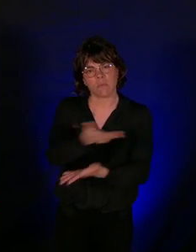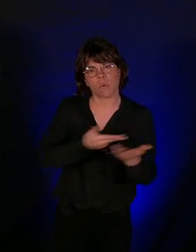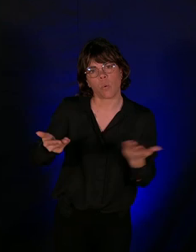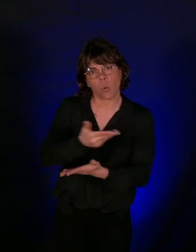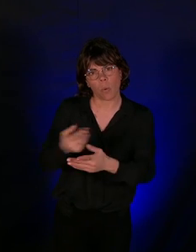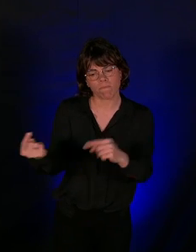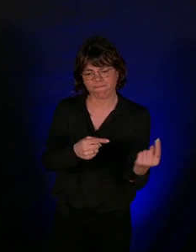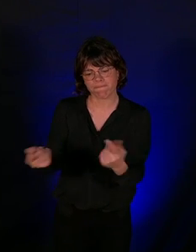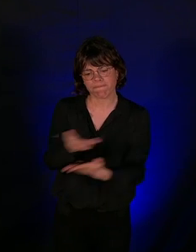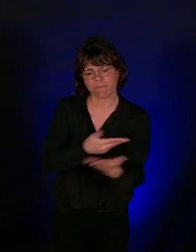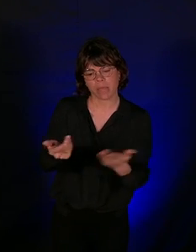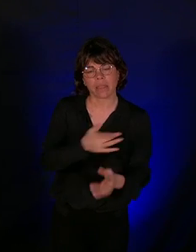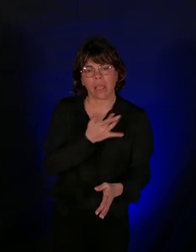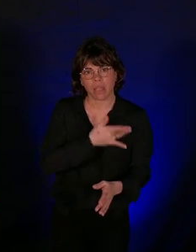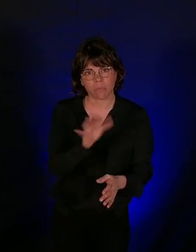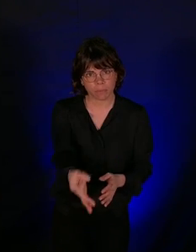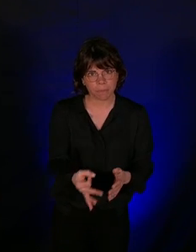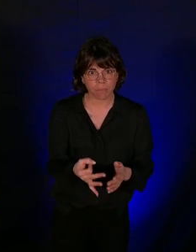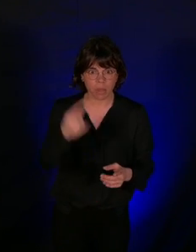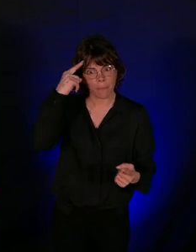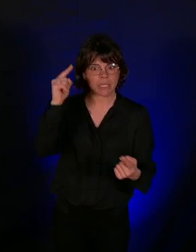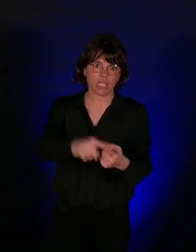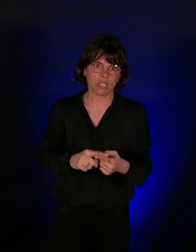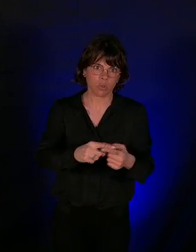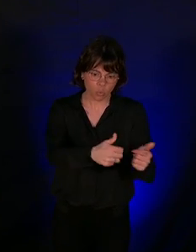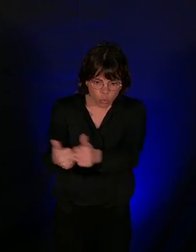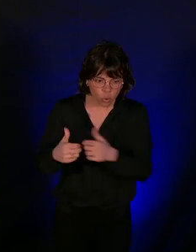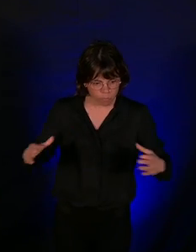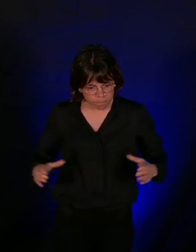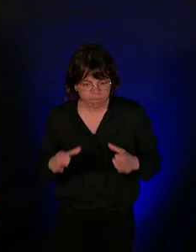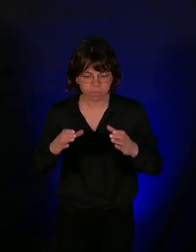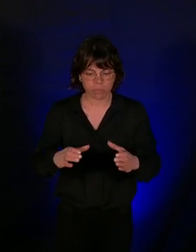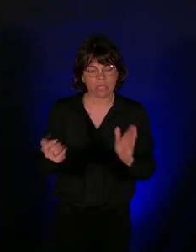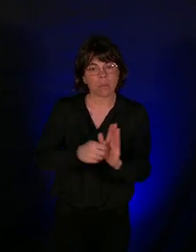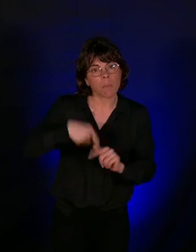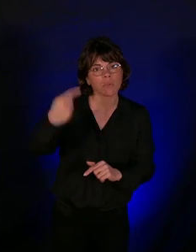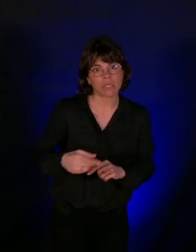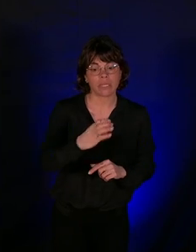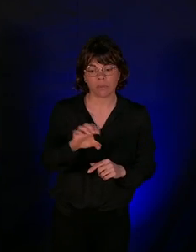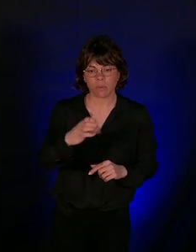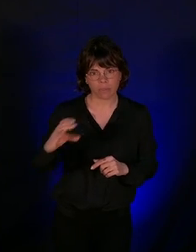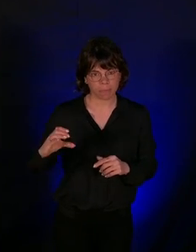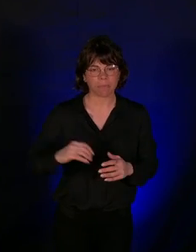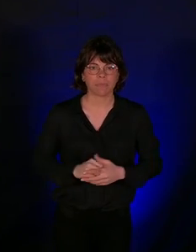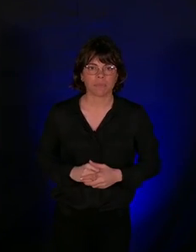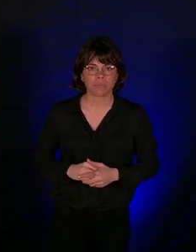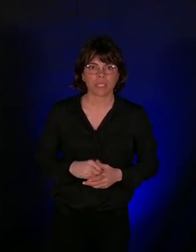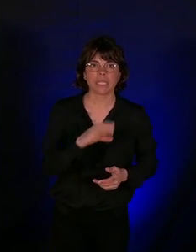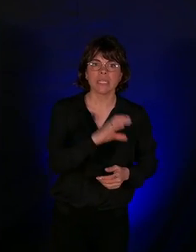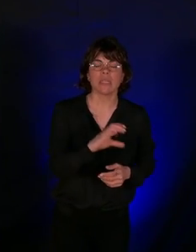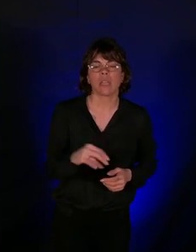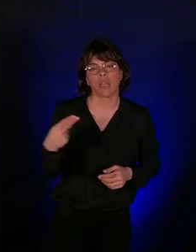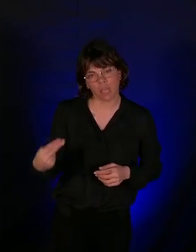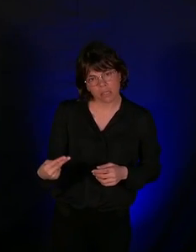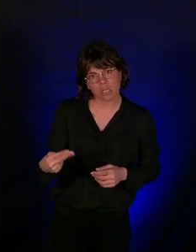l'objectif étant de construire le plus collectivement possible la future CEC le CCN des